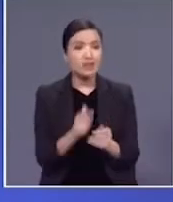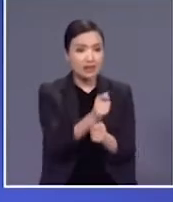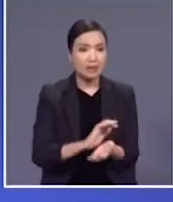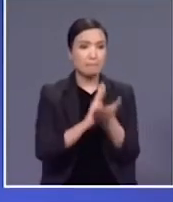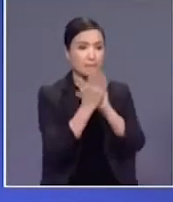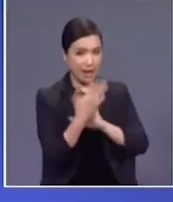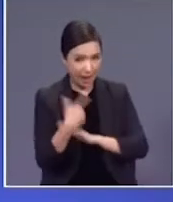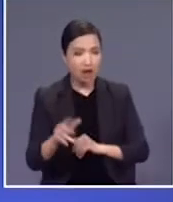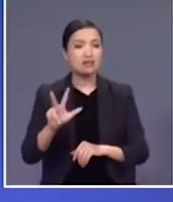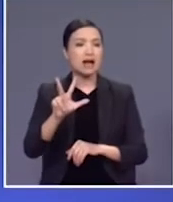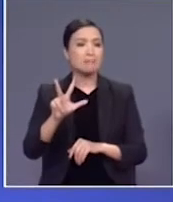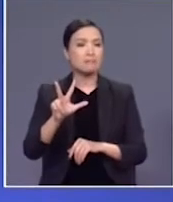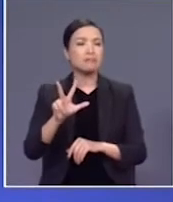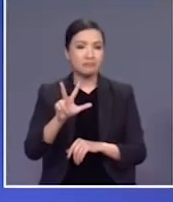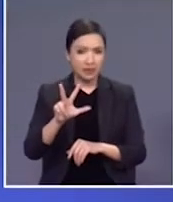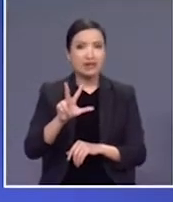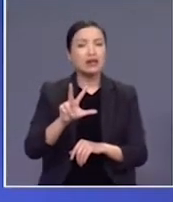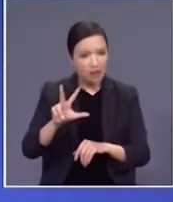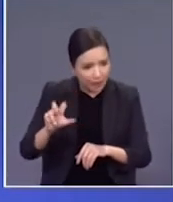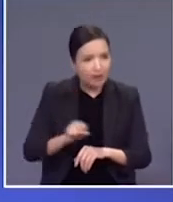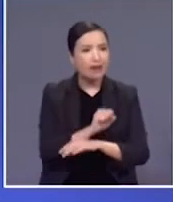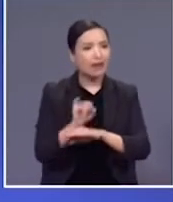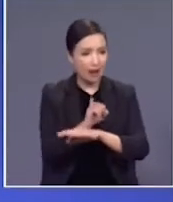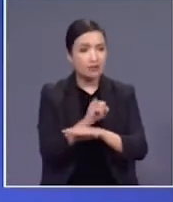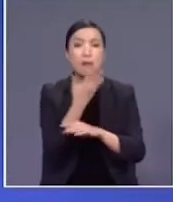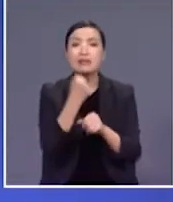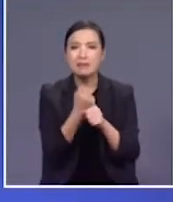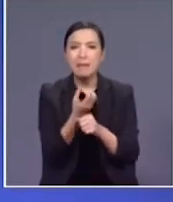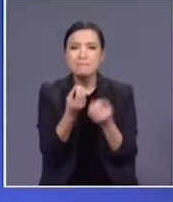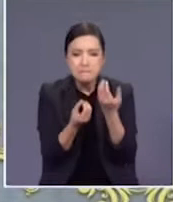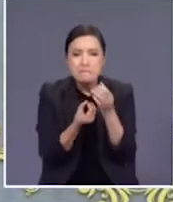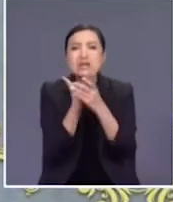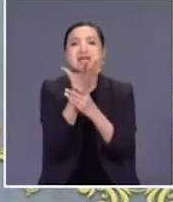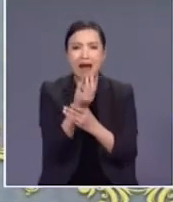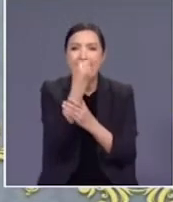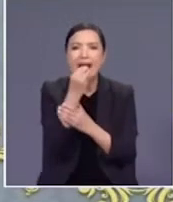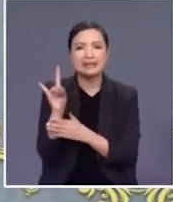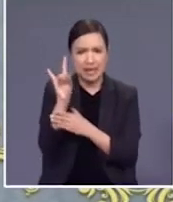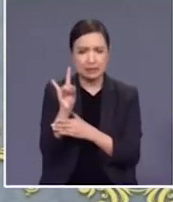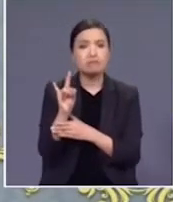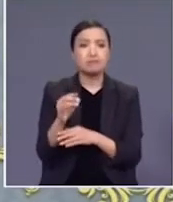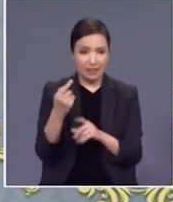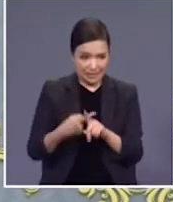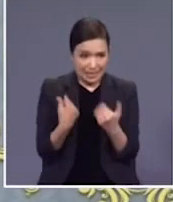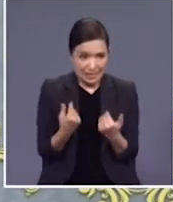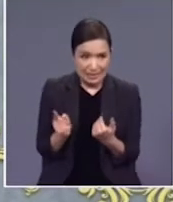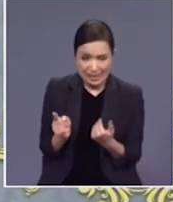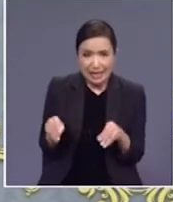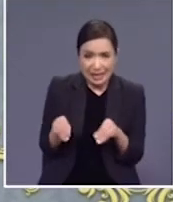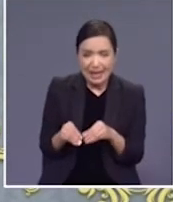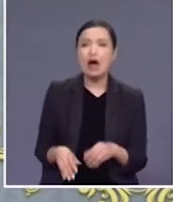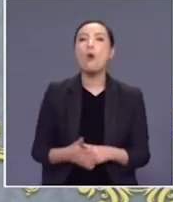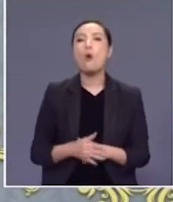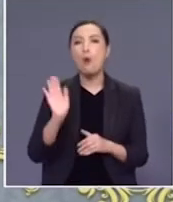ไร่จาก 100,000 ไร่เพื่อจะปลูกพืชอาหารสัตว์และเดือนตุลาคมนี้จะมีการมอบโคเนื้อและแพะให้เกษตรกรที่สมัครใจ